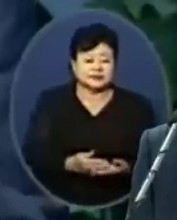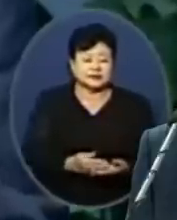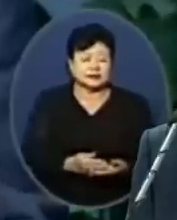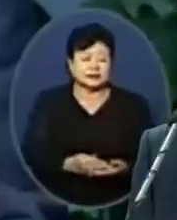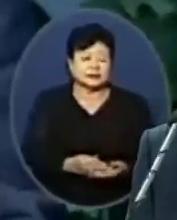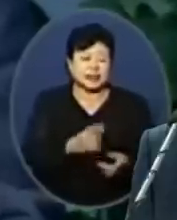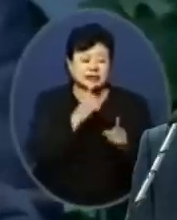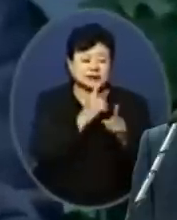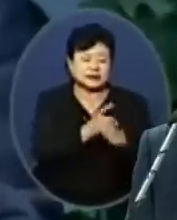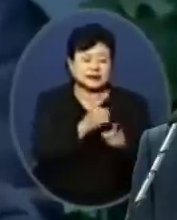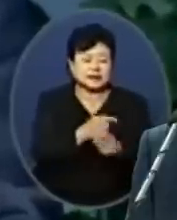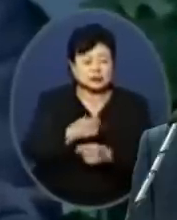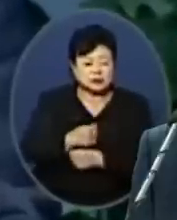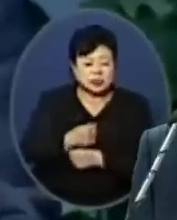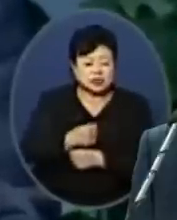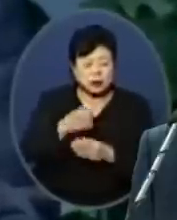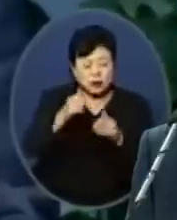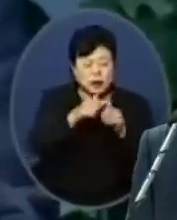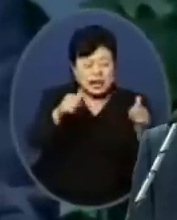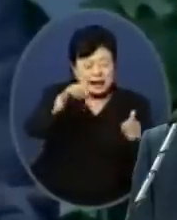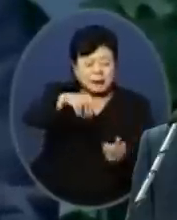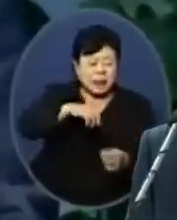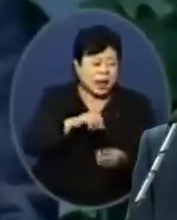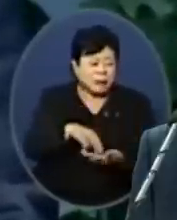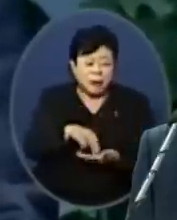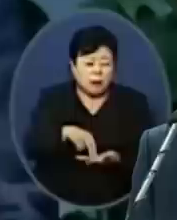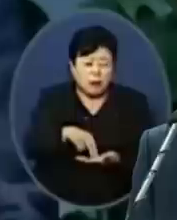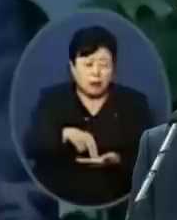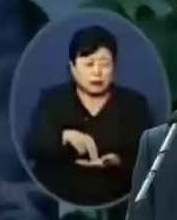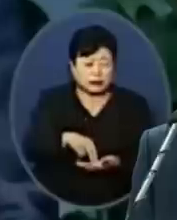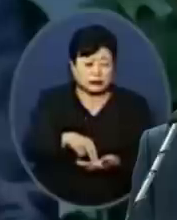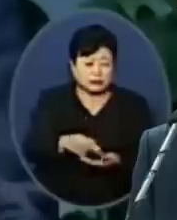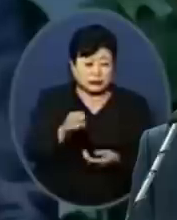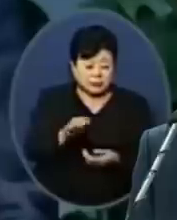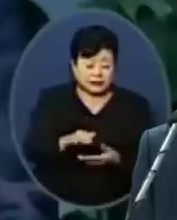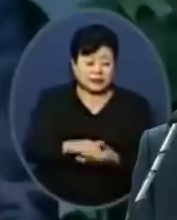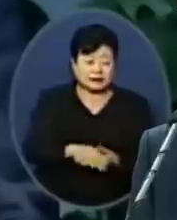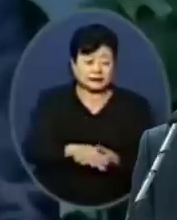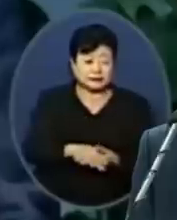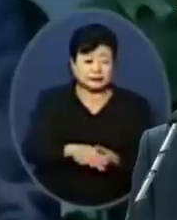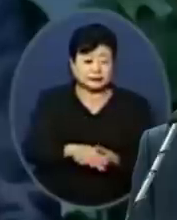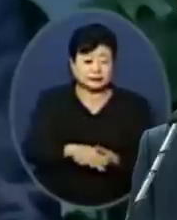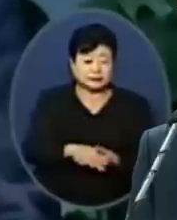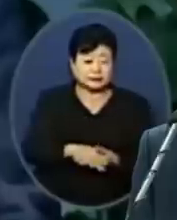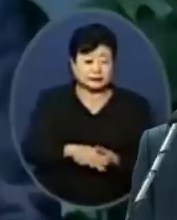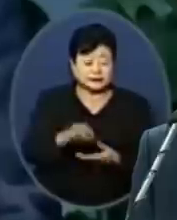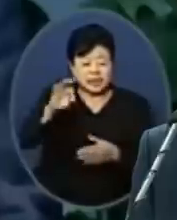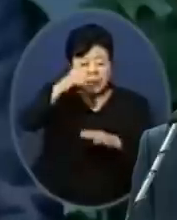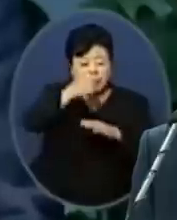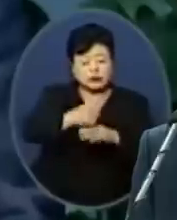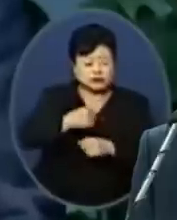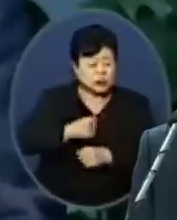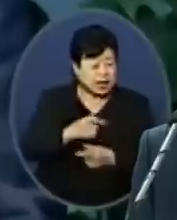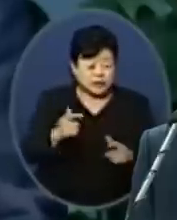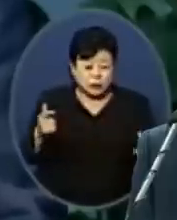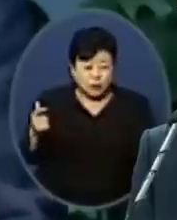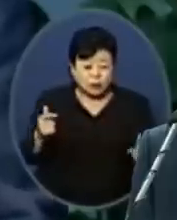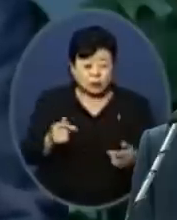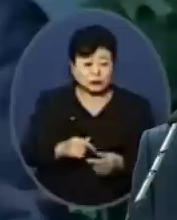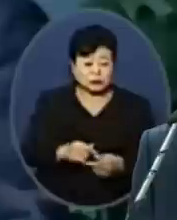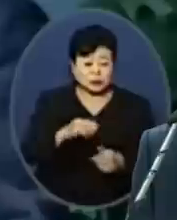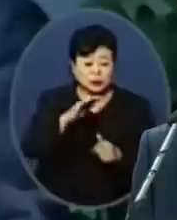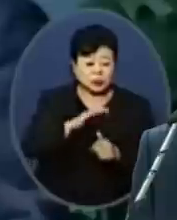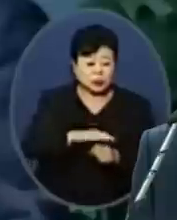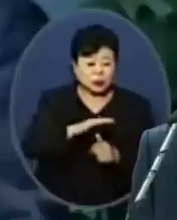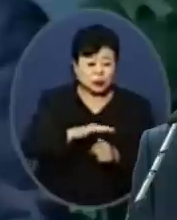용사들이지만 골리앗 앞에서 벌벌 뜹니다. 그런데 여기 다윗은 군인도 아닙니다.